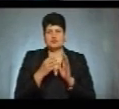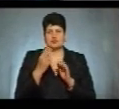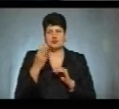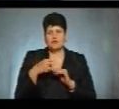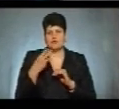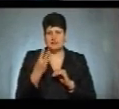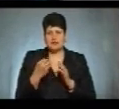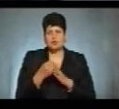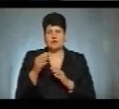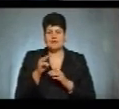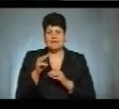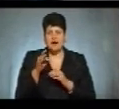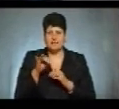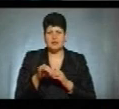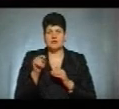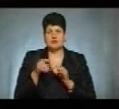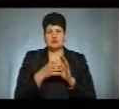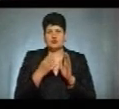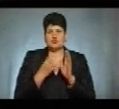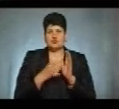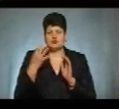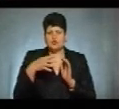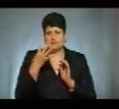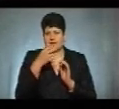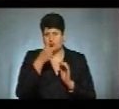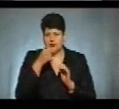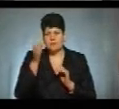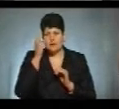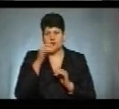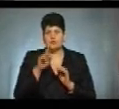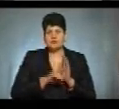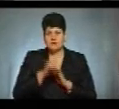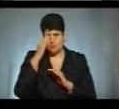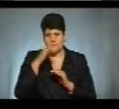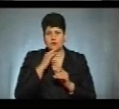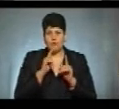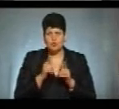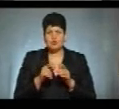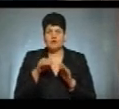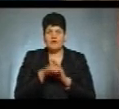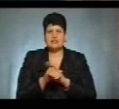травень 1944 року. Жінка пригадує, що спочатку батько погодився сховати